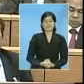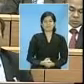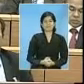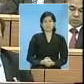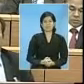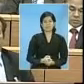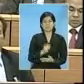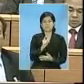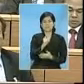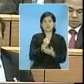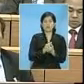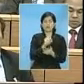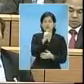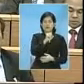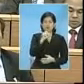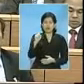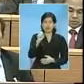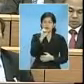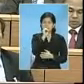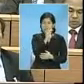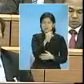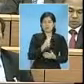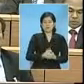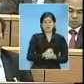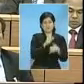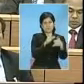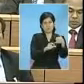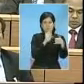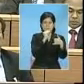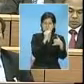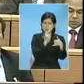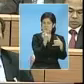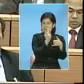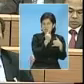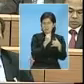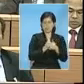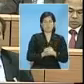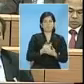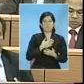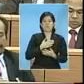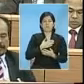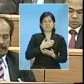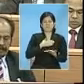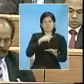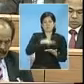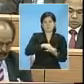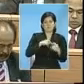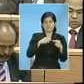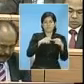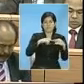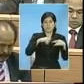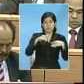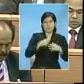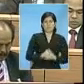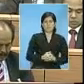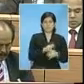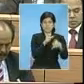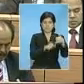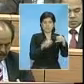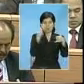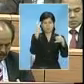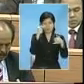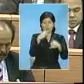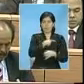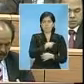สมาชิกบางท่านออกมาพูดว่าท่านดีแต่โม้นั้นผมว่าไม่ใช่ครับท่านเองไม่ชอบคุยไม่ชอบ